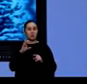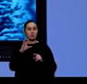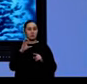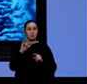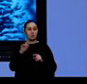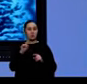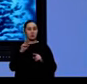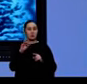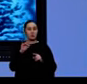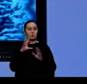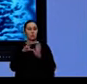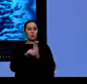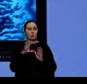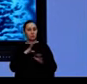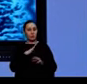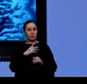сўз туркумига кирган бўлар эди.